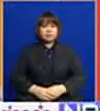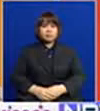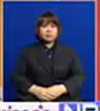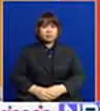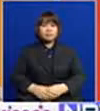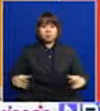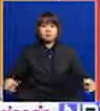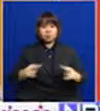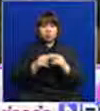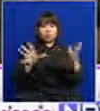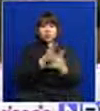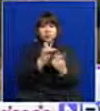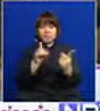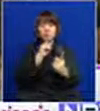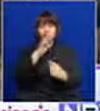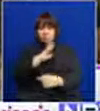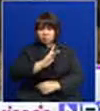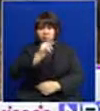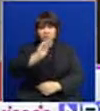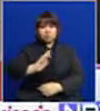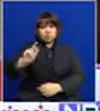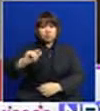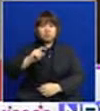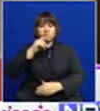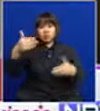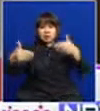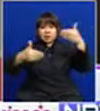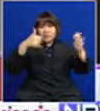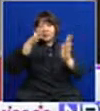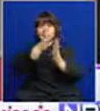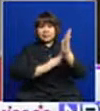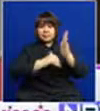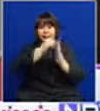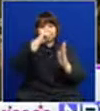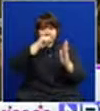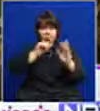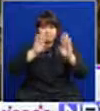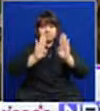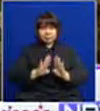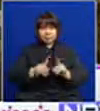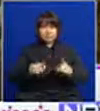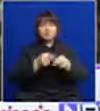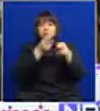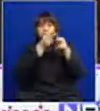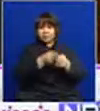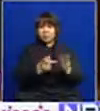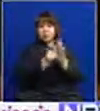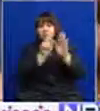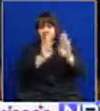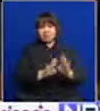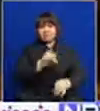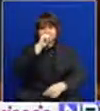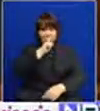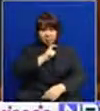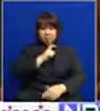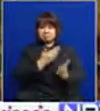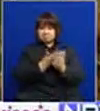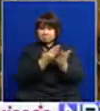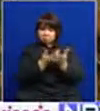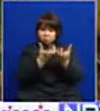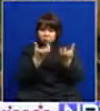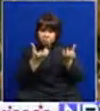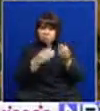กระทรวงวัฒนธรรมพลิกฟื้นเสน่ห์สีไทยเปิดนิทรรศการสีไทยโทนส่งเสริมการสร้างอัตลักษณ์งานออกแบบไทยเพิ่มมูลค่าผลิตภัณ